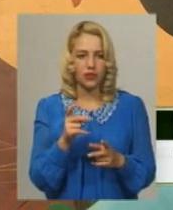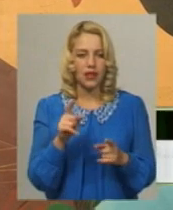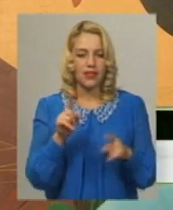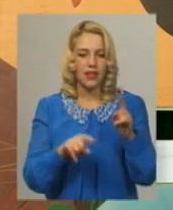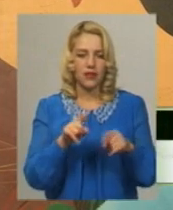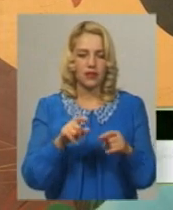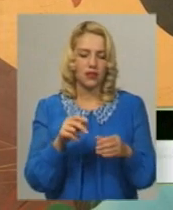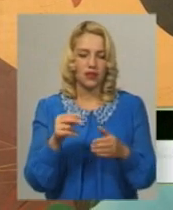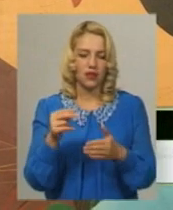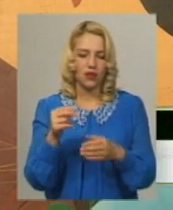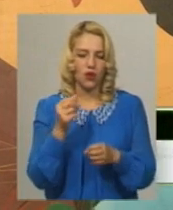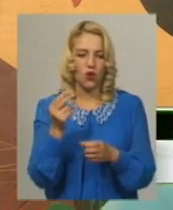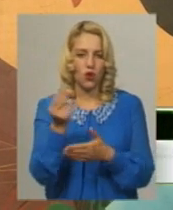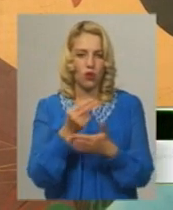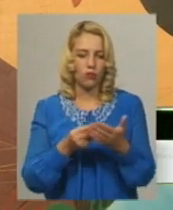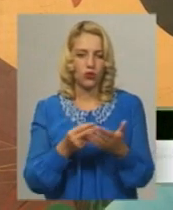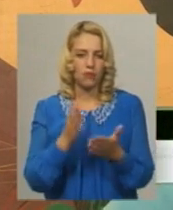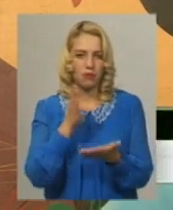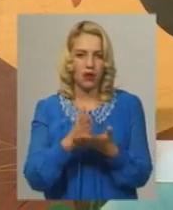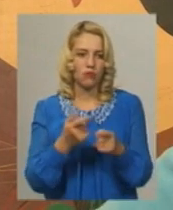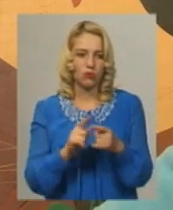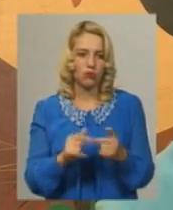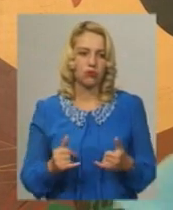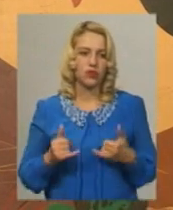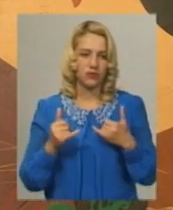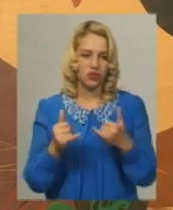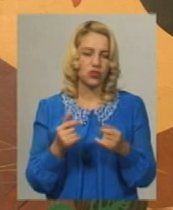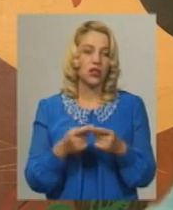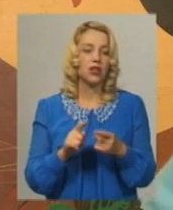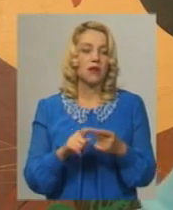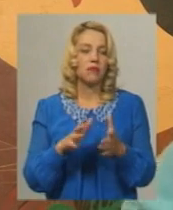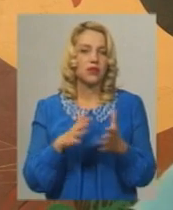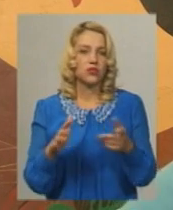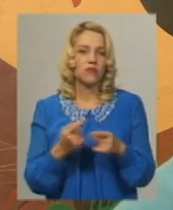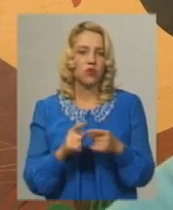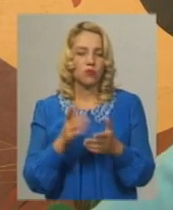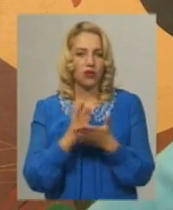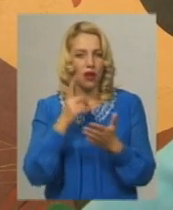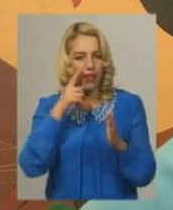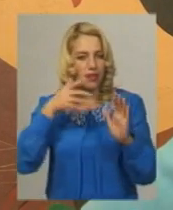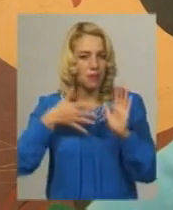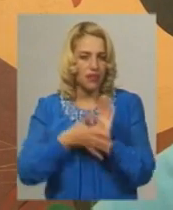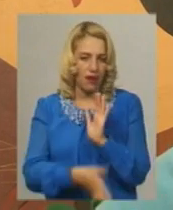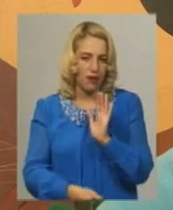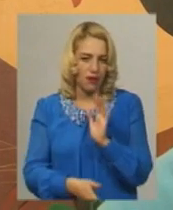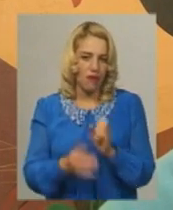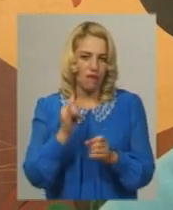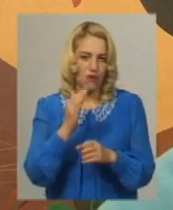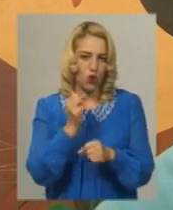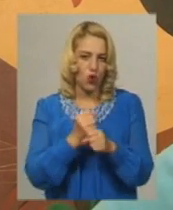роботи прямо в цьому присвячено, але більшість робіт в них є оця якась глибина в